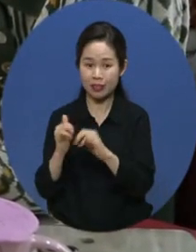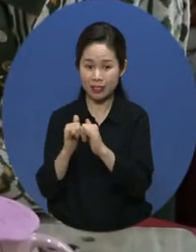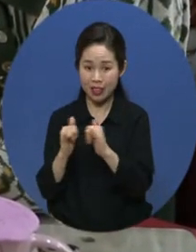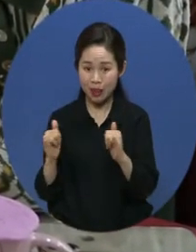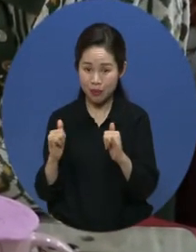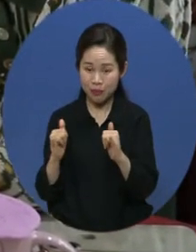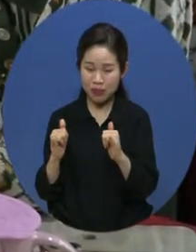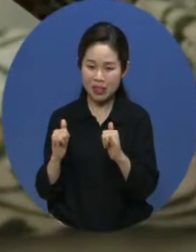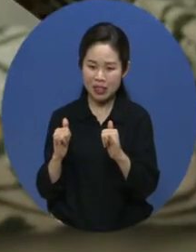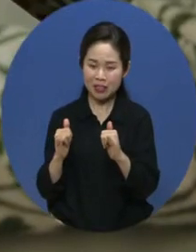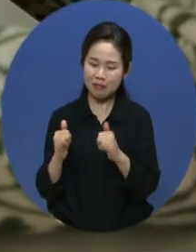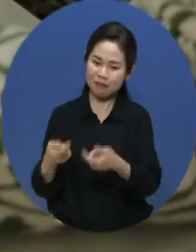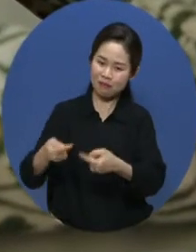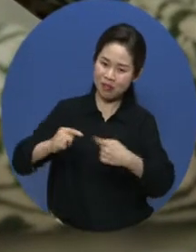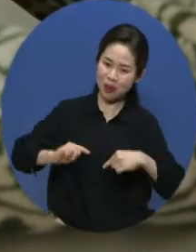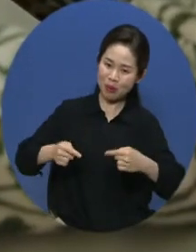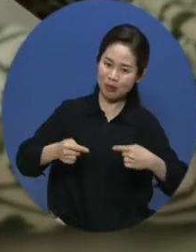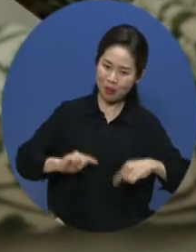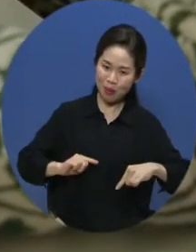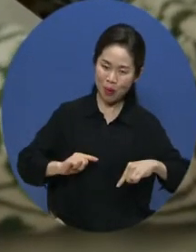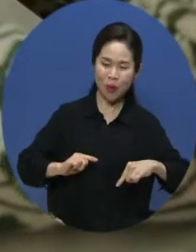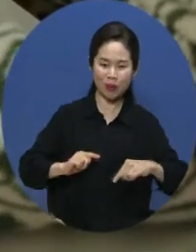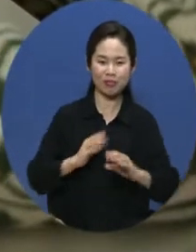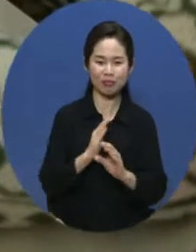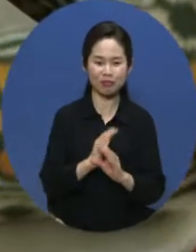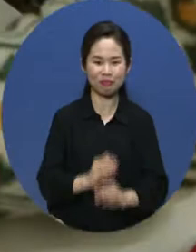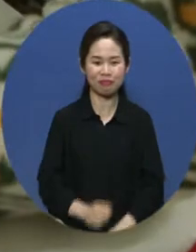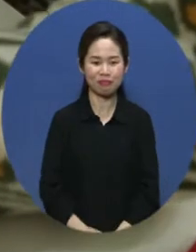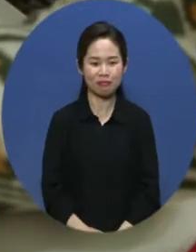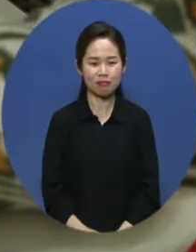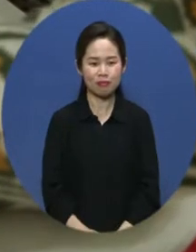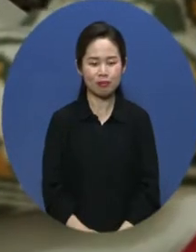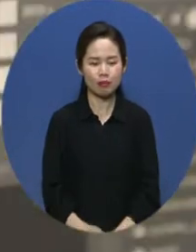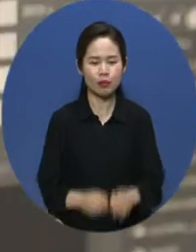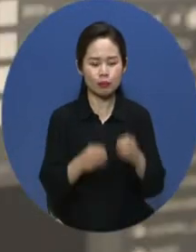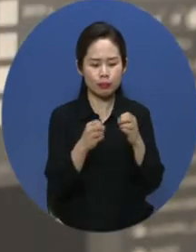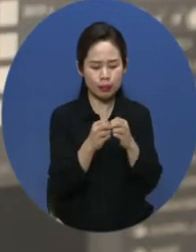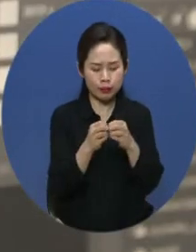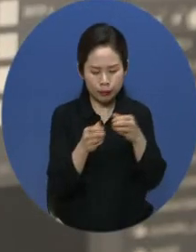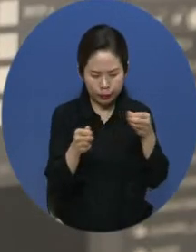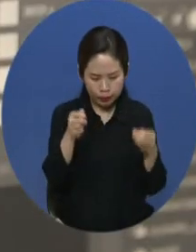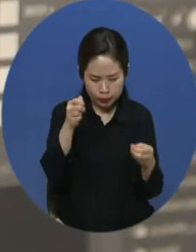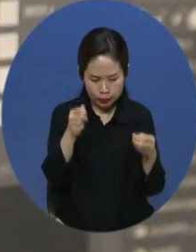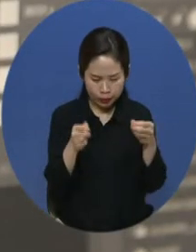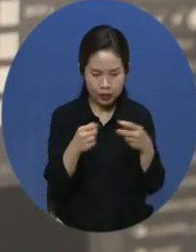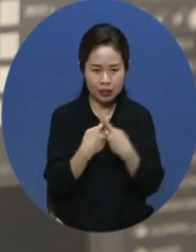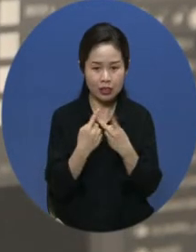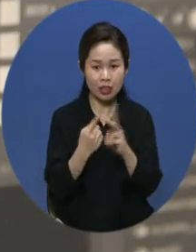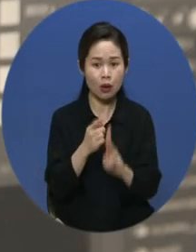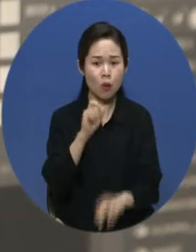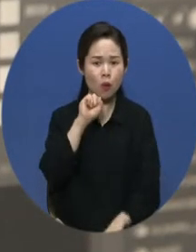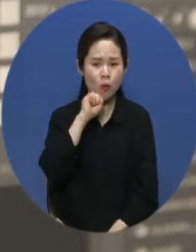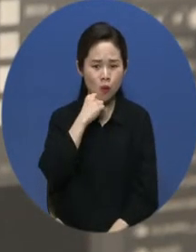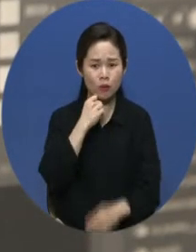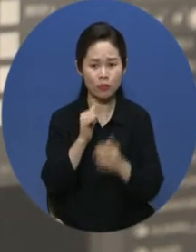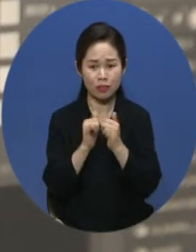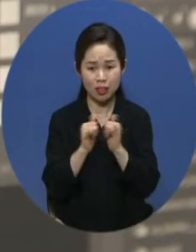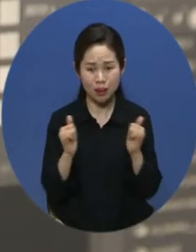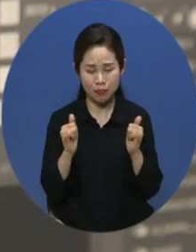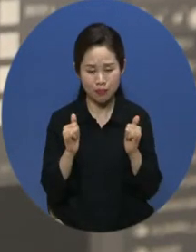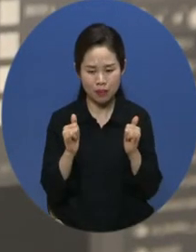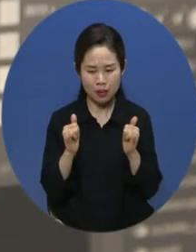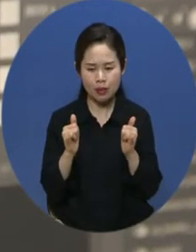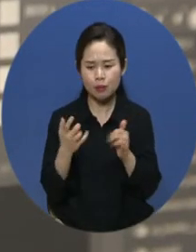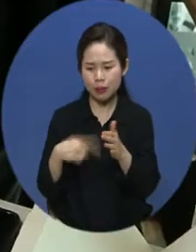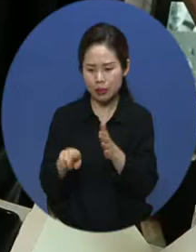책을 읽고 공감하고 있다는데요. 글을 이해하기 힘든 사람들도 누구나 쉽게 읽을 수 있는